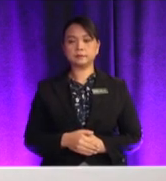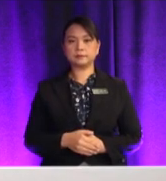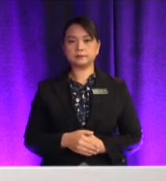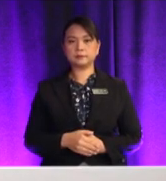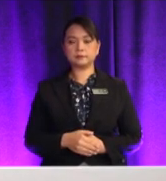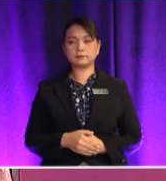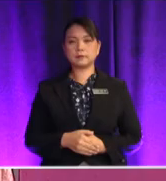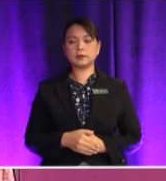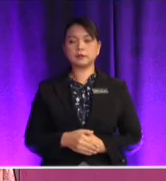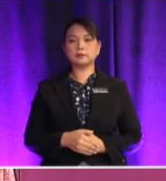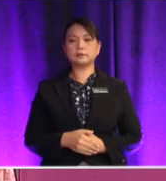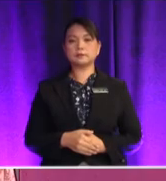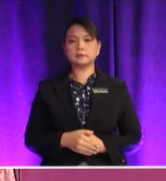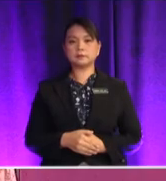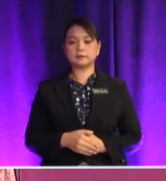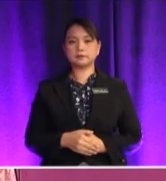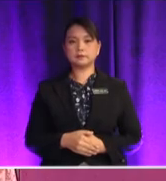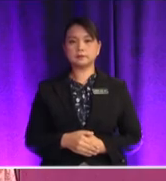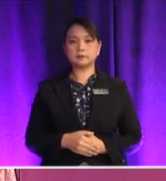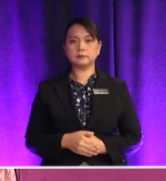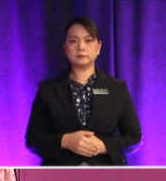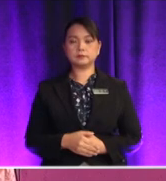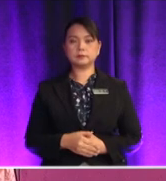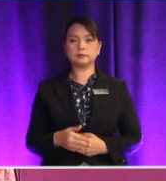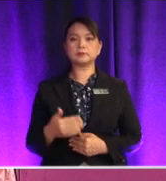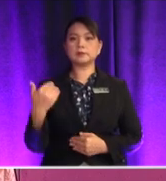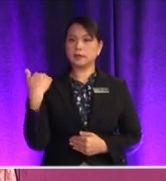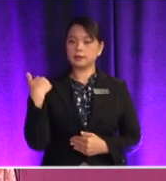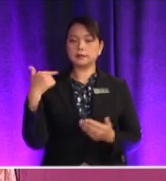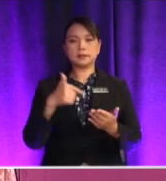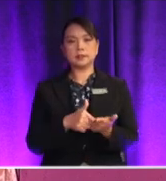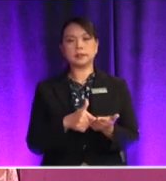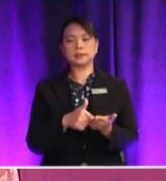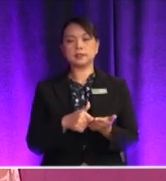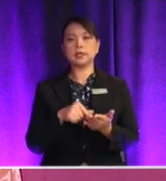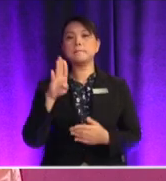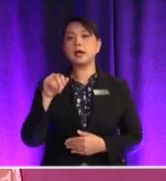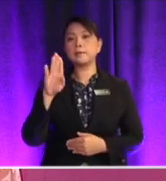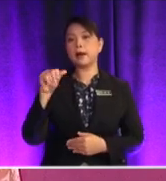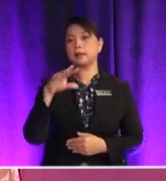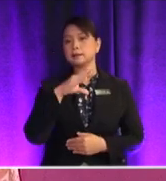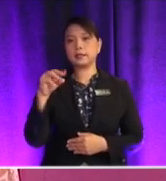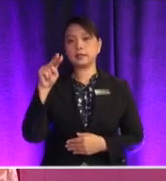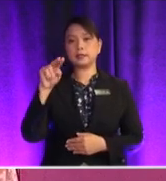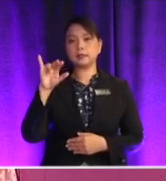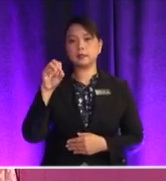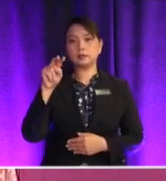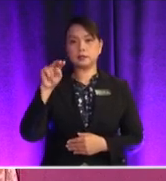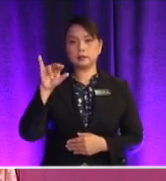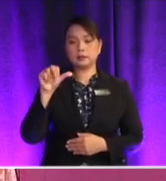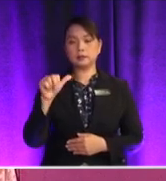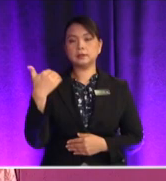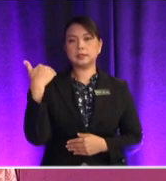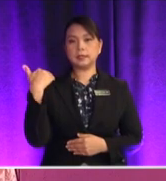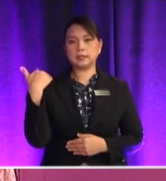Kadazan, Dusun, Punjabi yang seperti Nikki bagi tahu, kita ada Baba dan Nyonya. Okey, selain daripada itu, kita